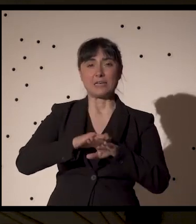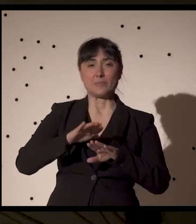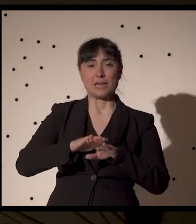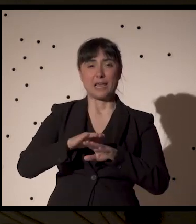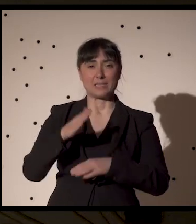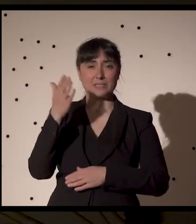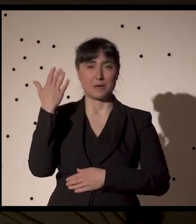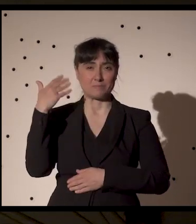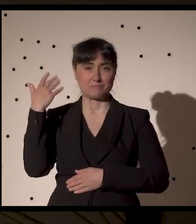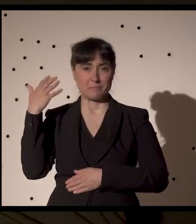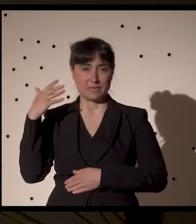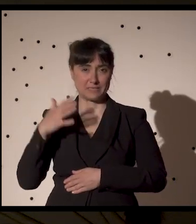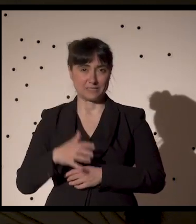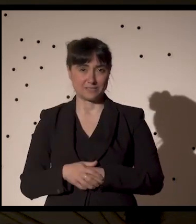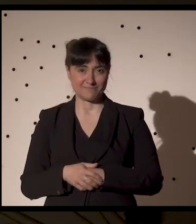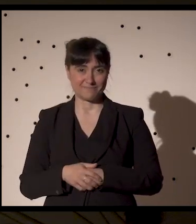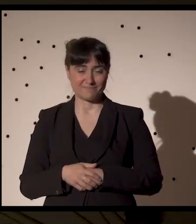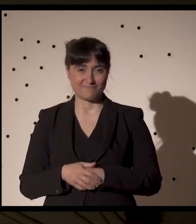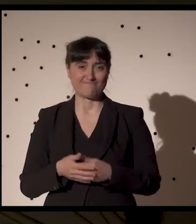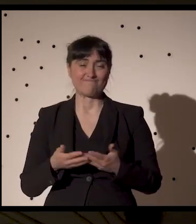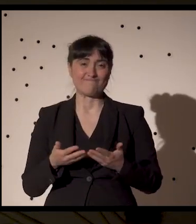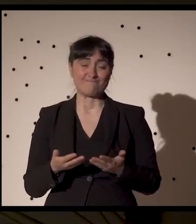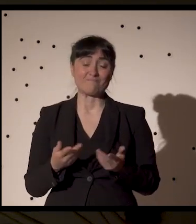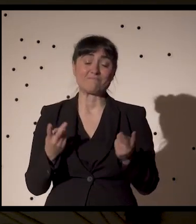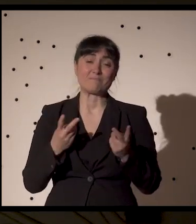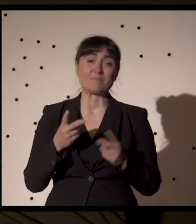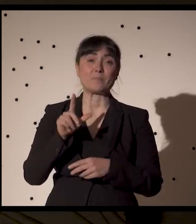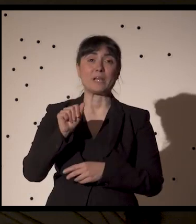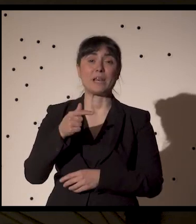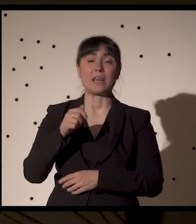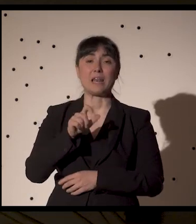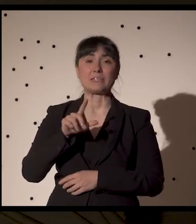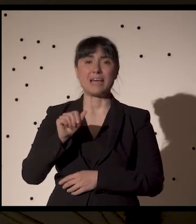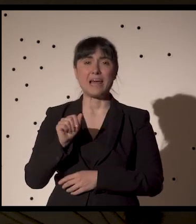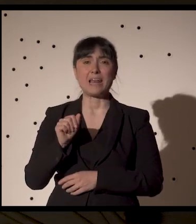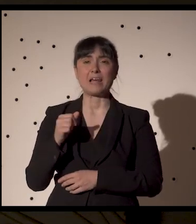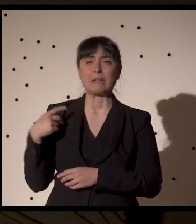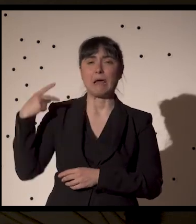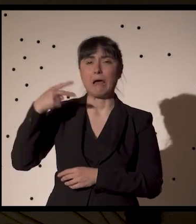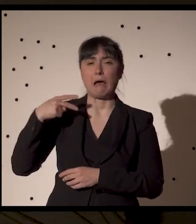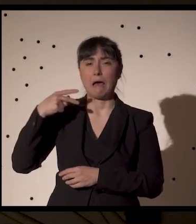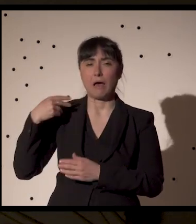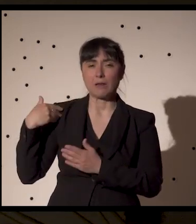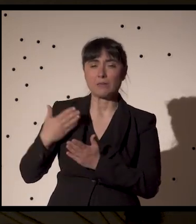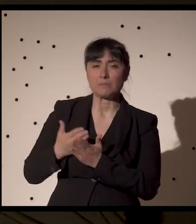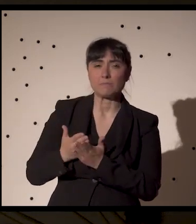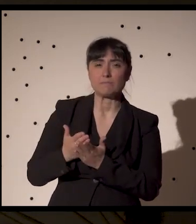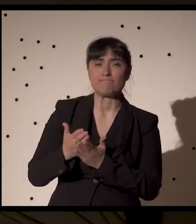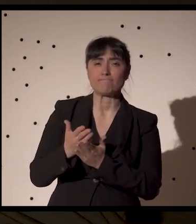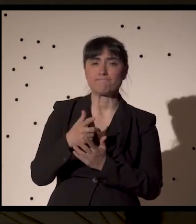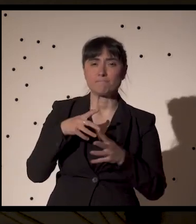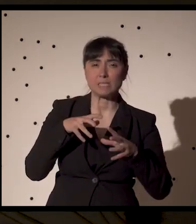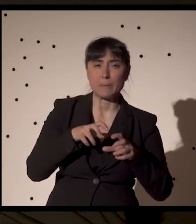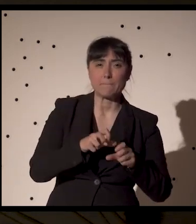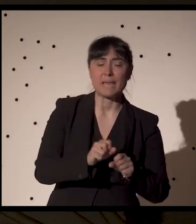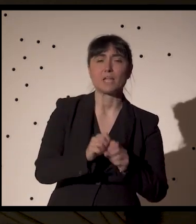e dopo anche l'impegno che Antonio profuso negli anni successivi sul fronte della didattica in tante